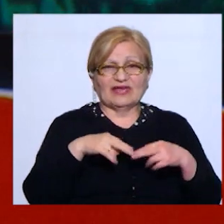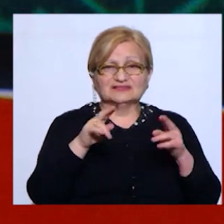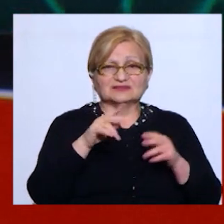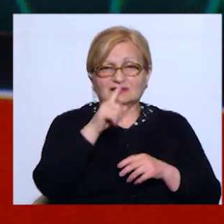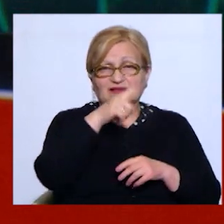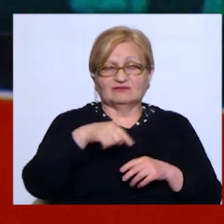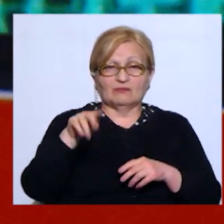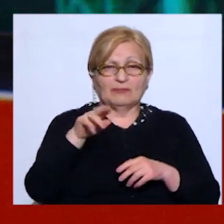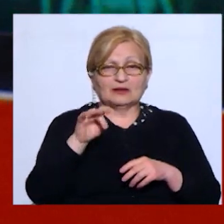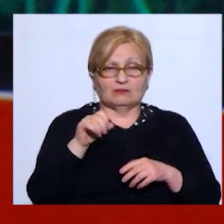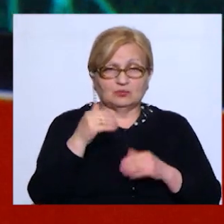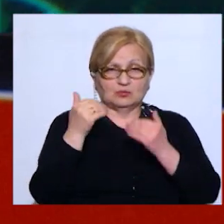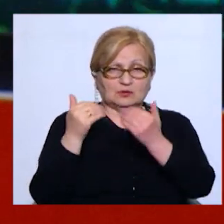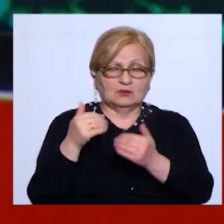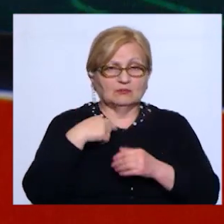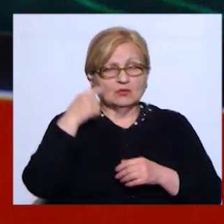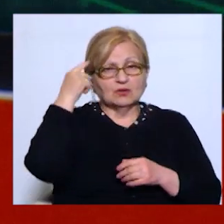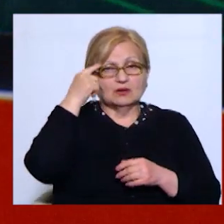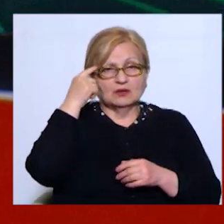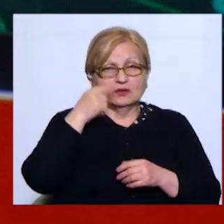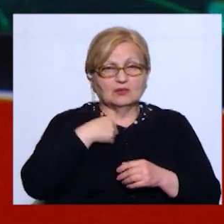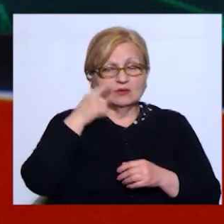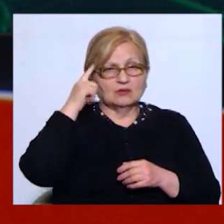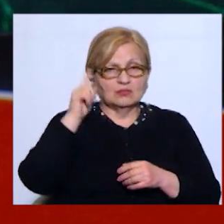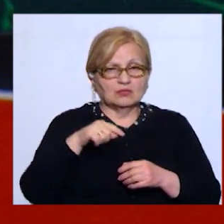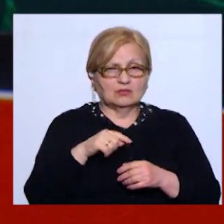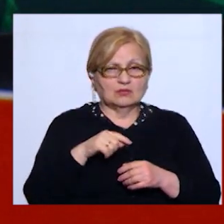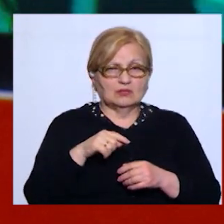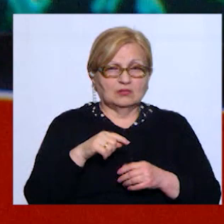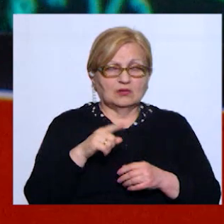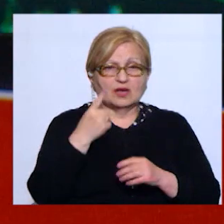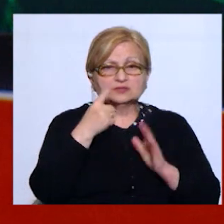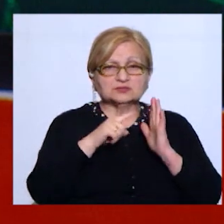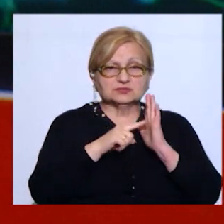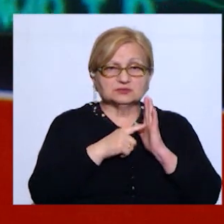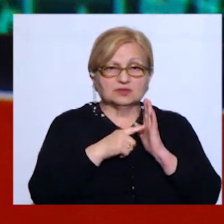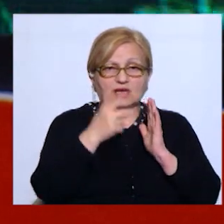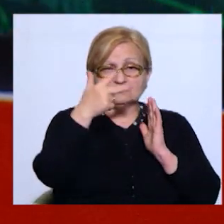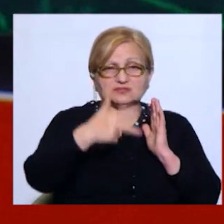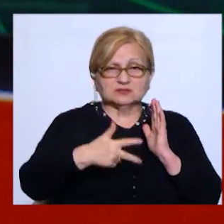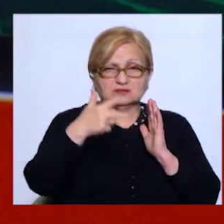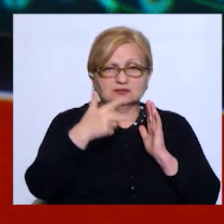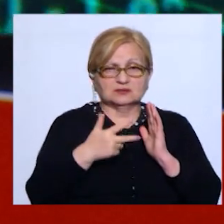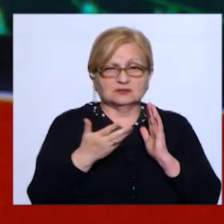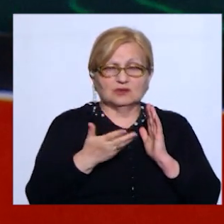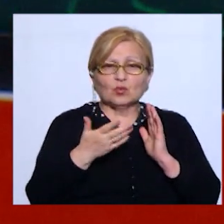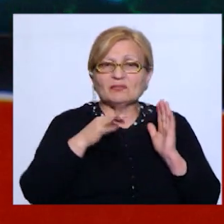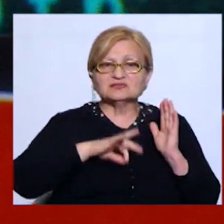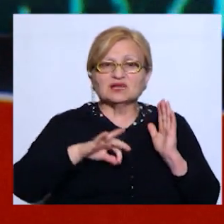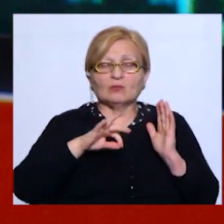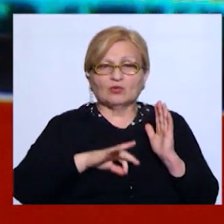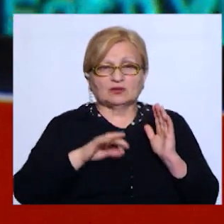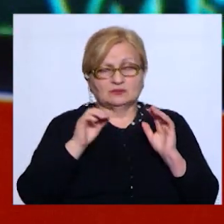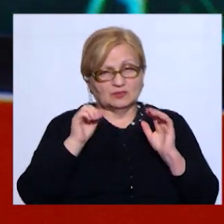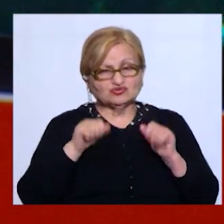შეესაბამება. მაგრამ ამ შემთხვევაში უნდა ვიფიქროთ, რადგან ვიცი წვეროს კოორდინატი და ერთი წერტილი, აი ამ სამიდან რომლის გამოყენება მინდა,